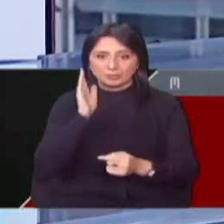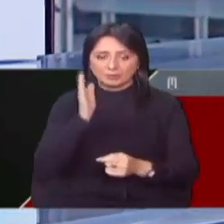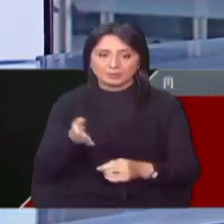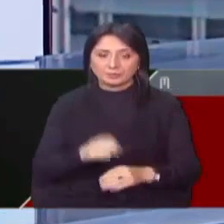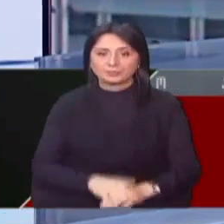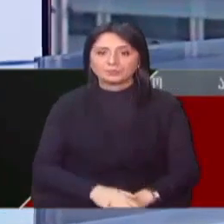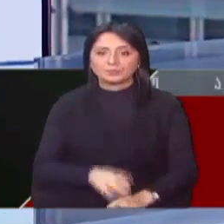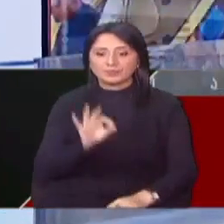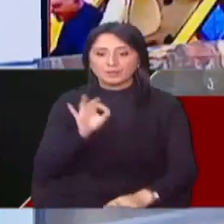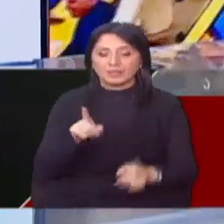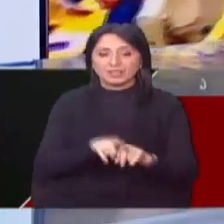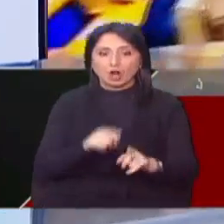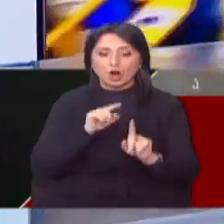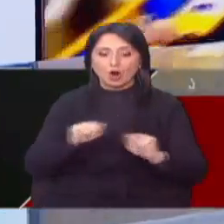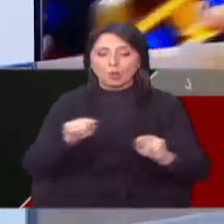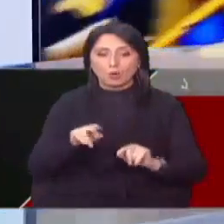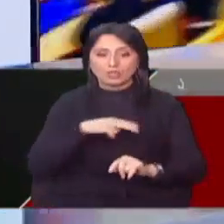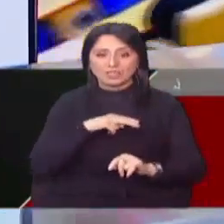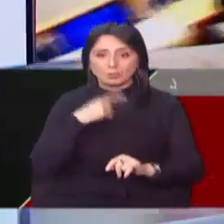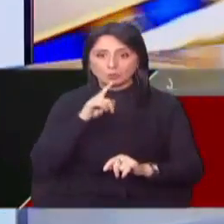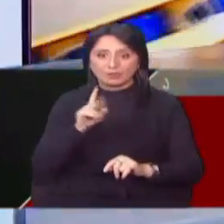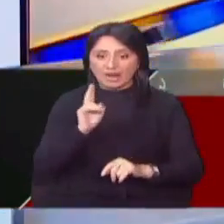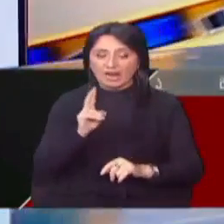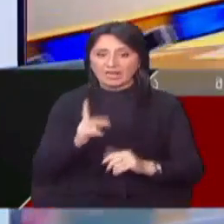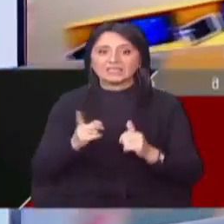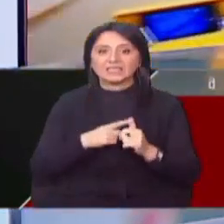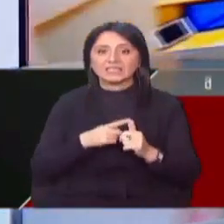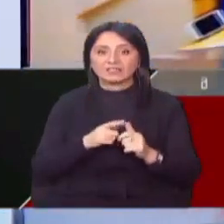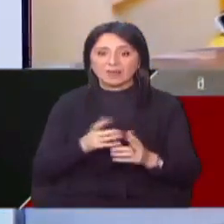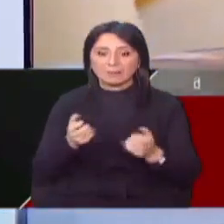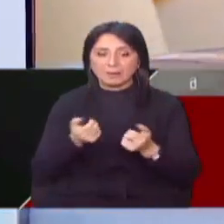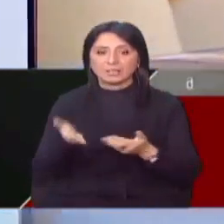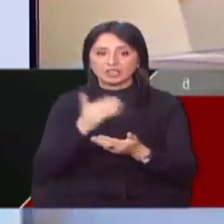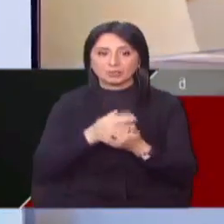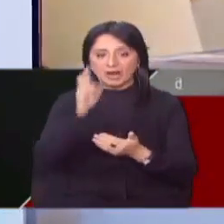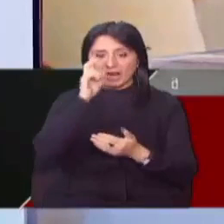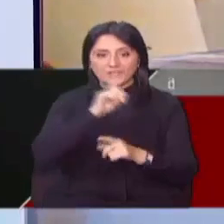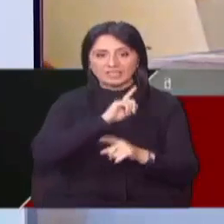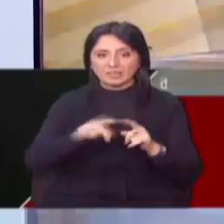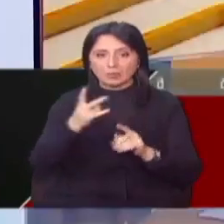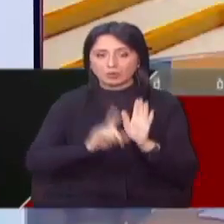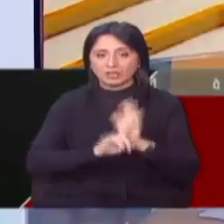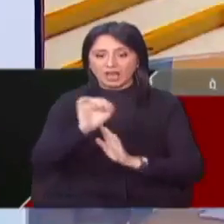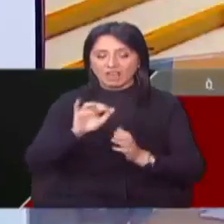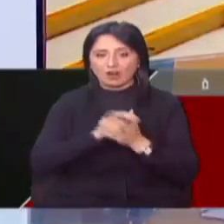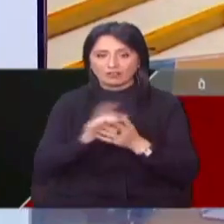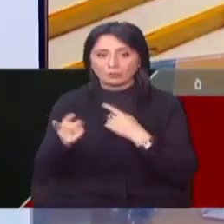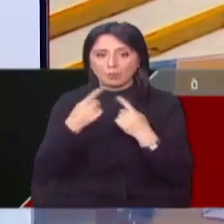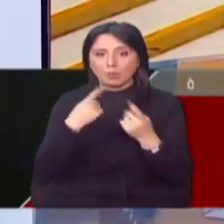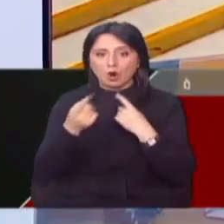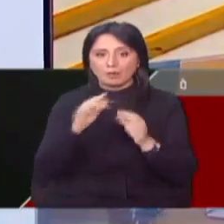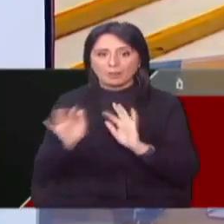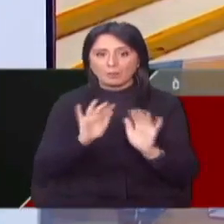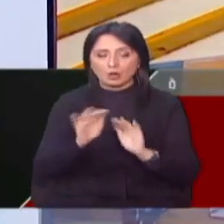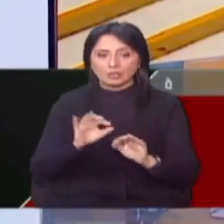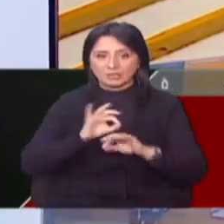miğeba. Amastan opozitsioneri deputatebi miçneb rom candidati statusis miğebis şemde xelisuflebam strafat unda daiçqos evrokavşirtan molaparakebebis